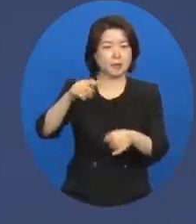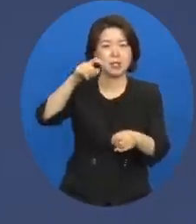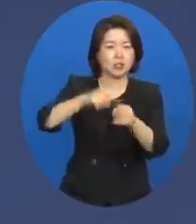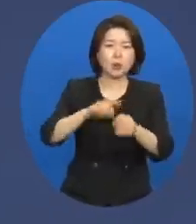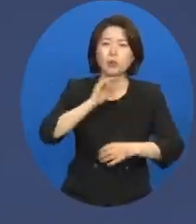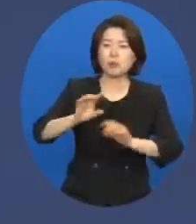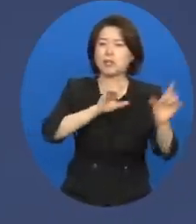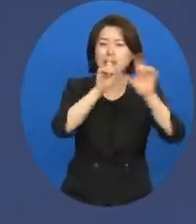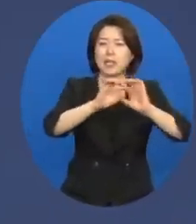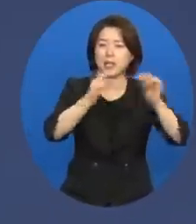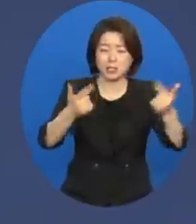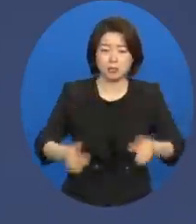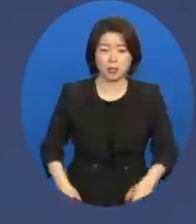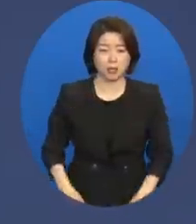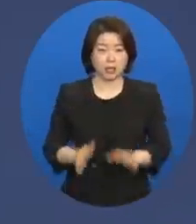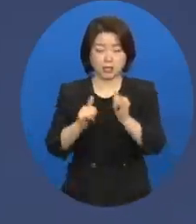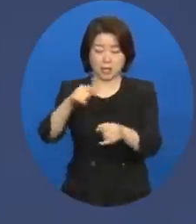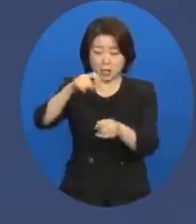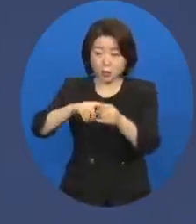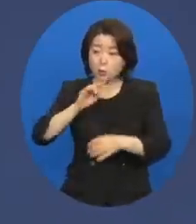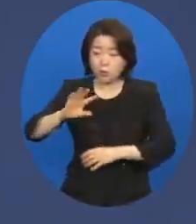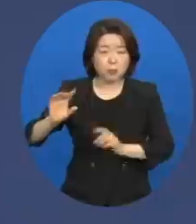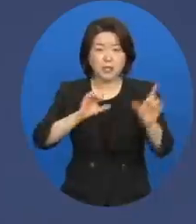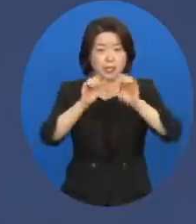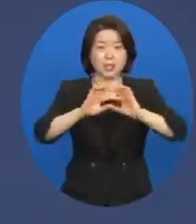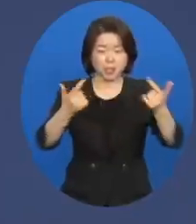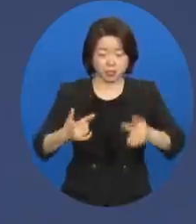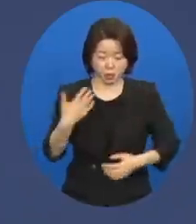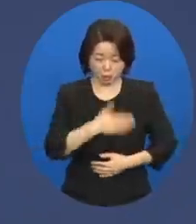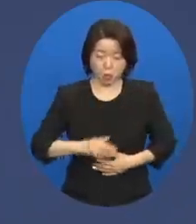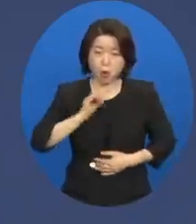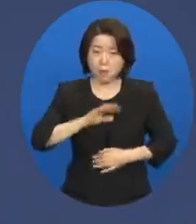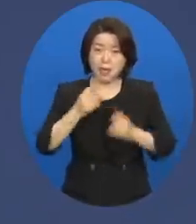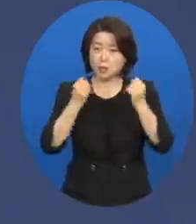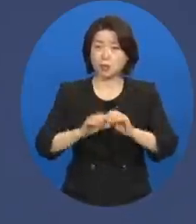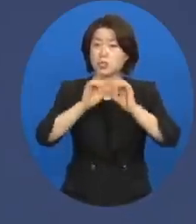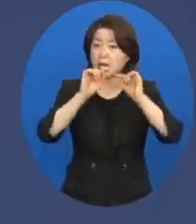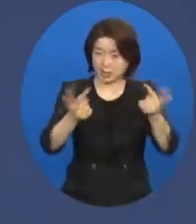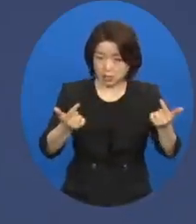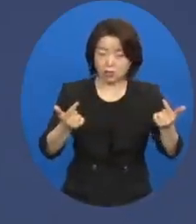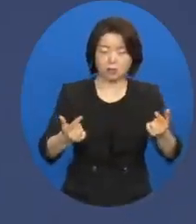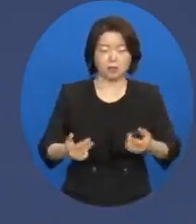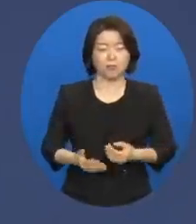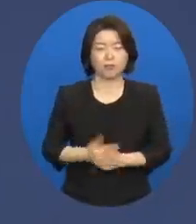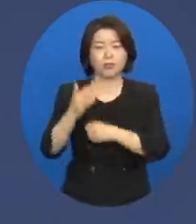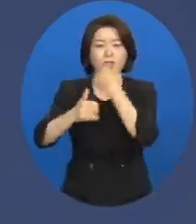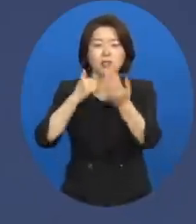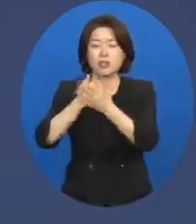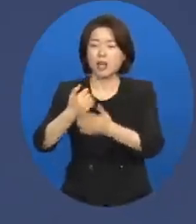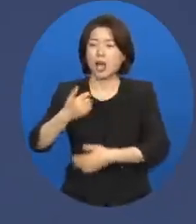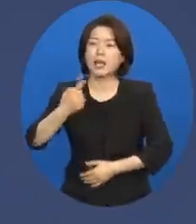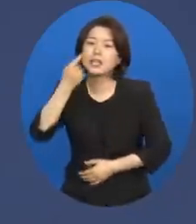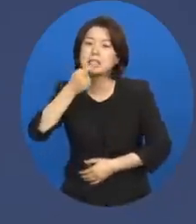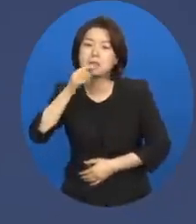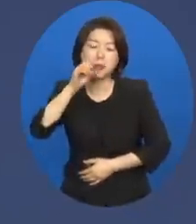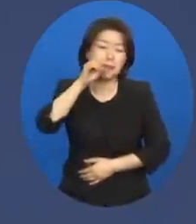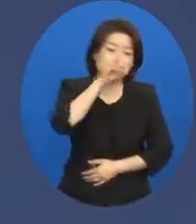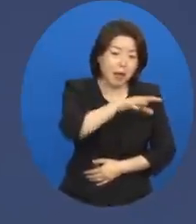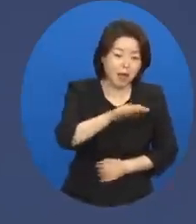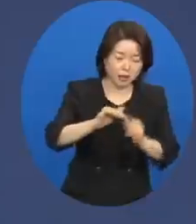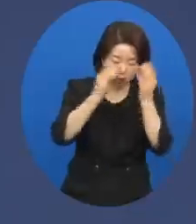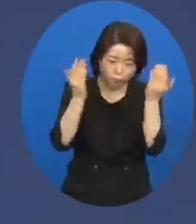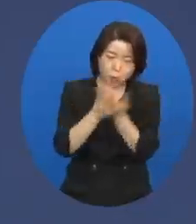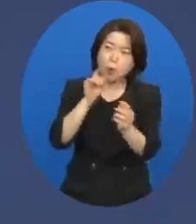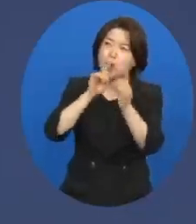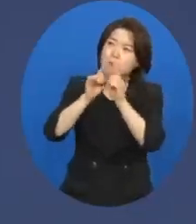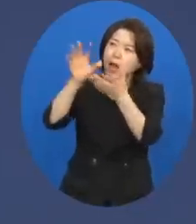아니요, 사람이 떡으로만 사는 게 아니요, 그러니까 육체로만 된 존재가 아니요, 하나님의 입에서 나오는 모든